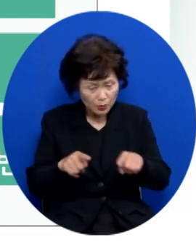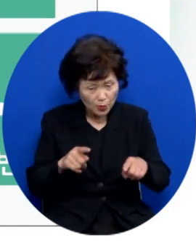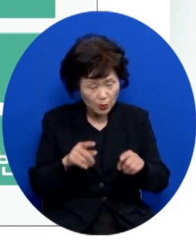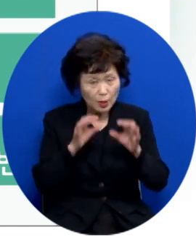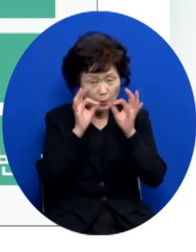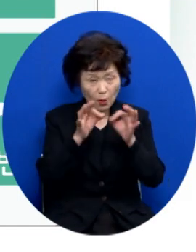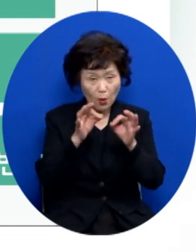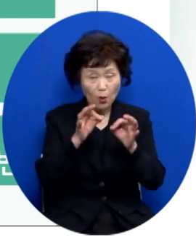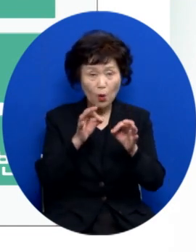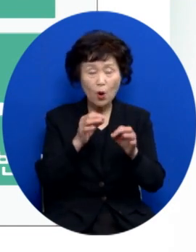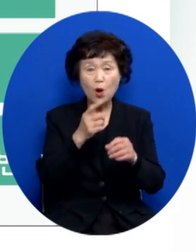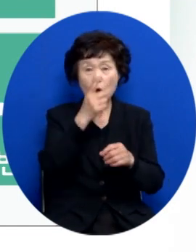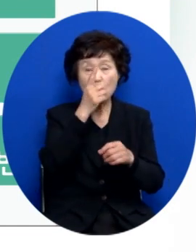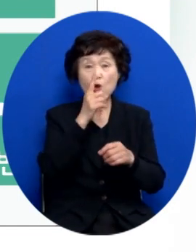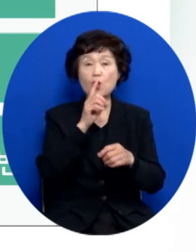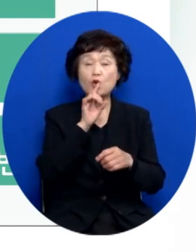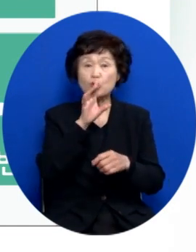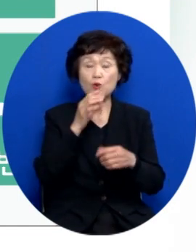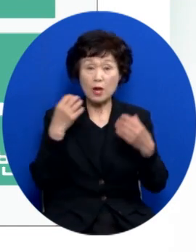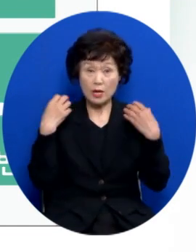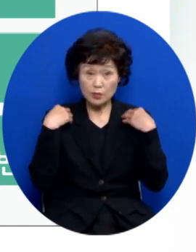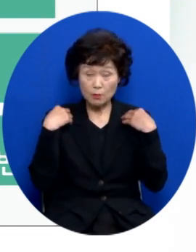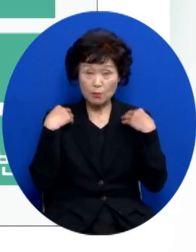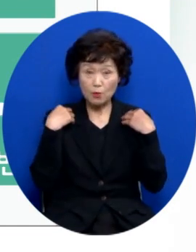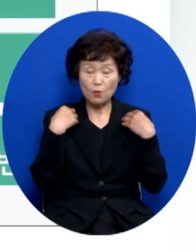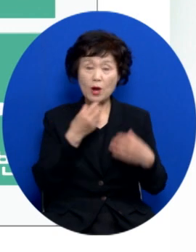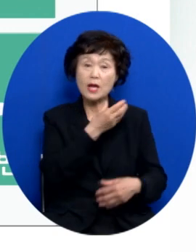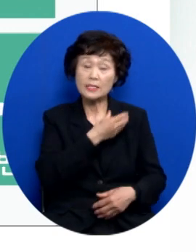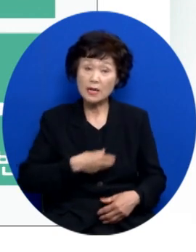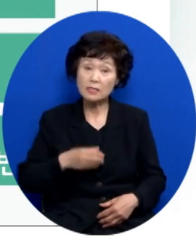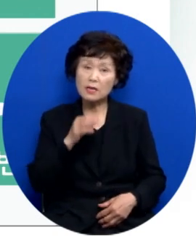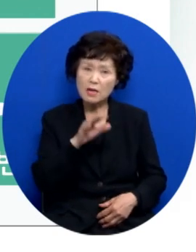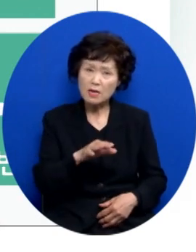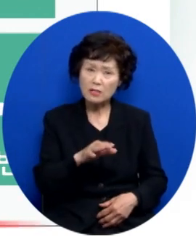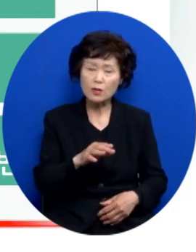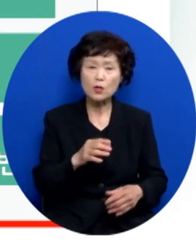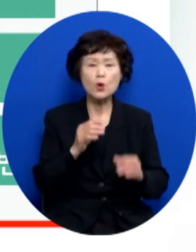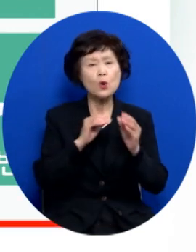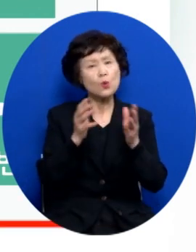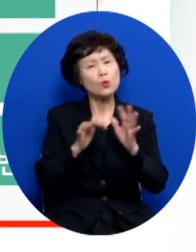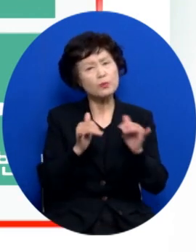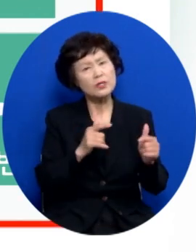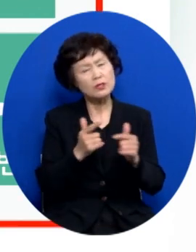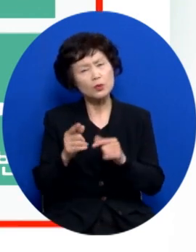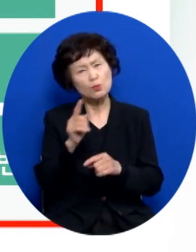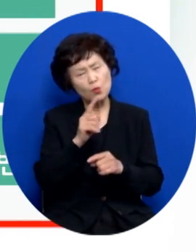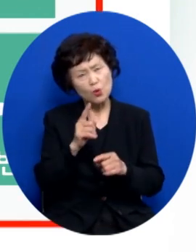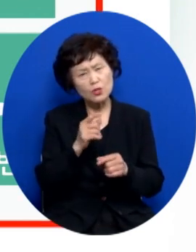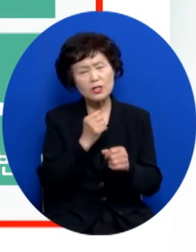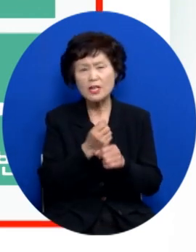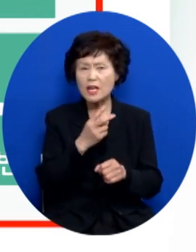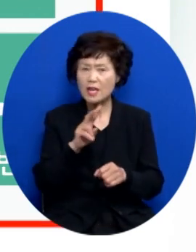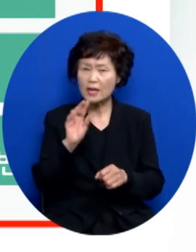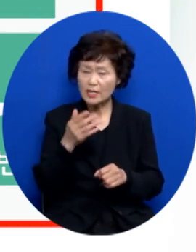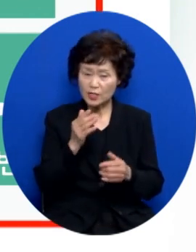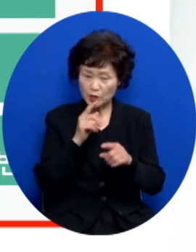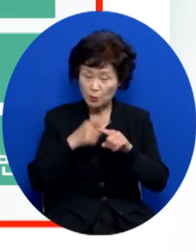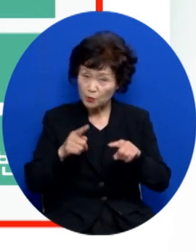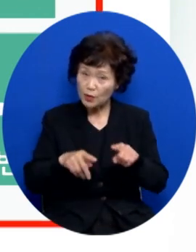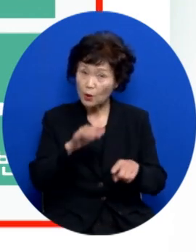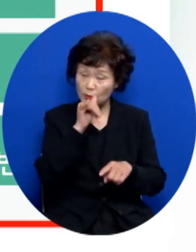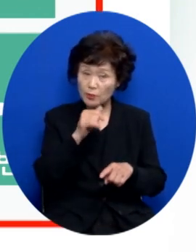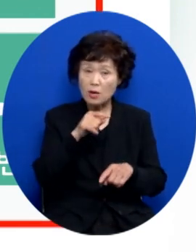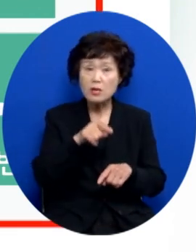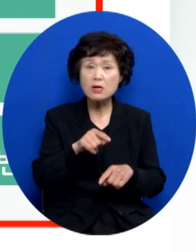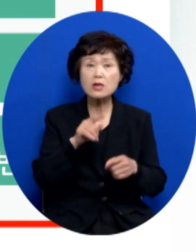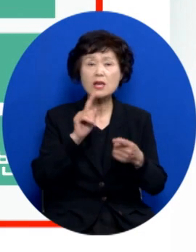지자체에서는 지표를 활용해 대응책을 세우고 국민들은 어떤 점을 극복해야 할지 인식합니다. 저출생 통계가 체계적으로